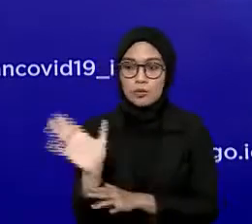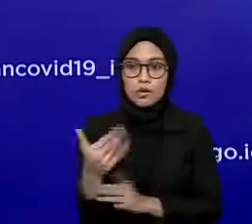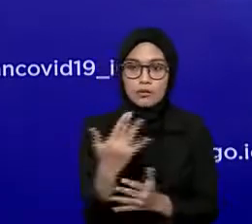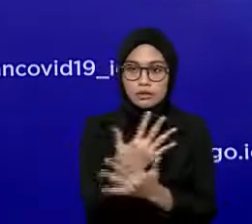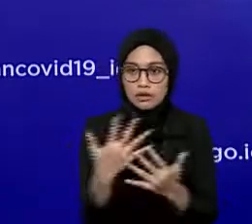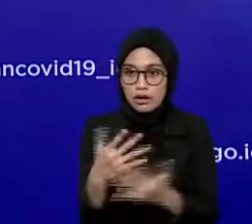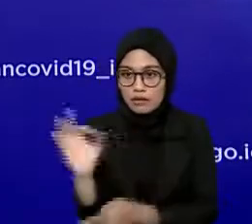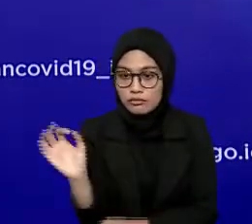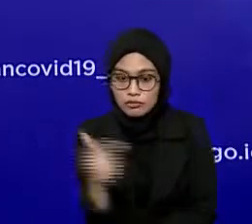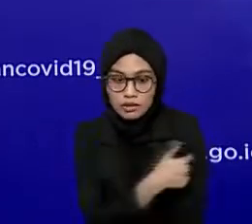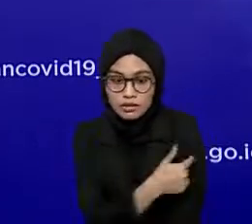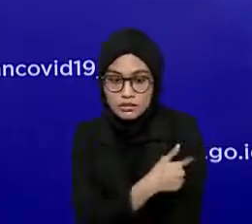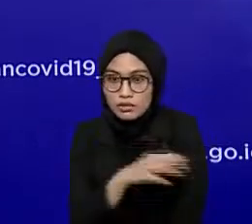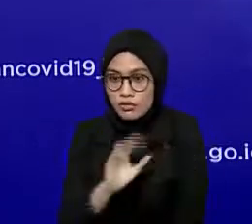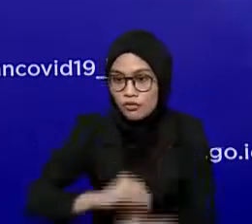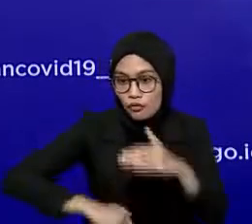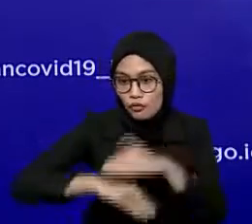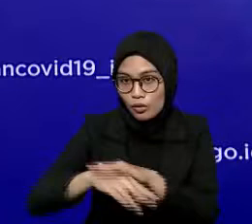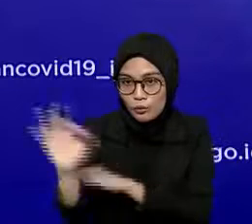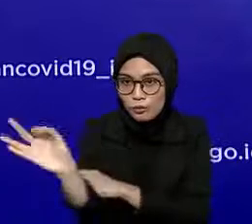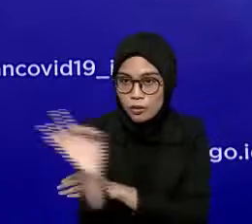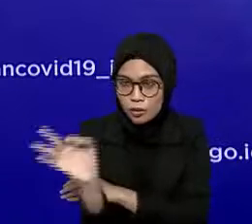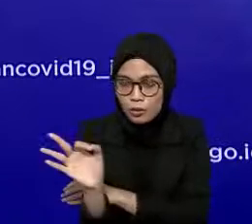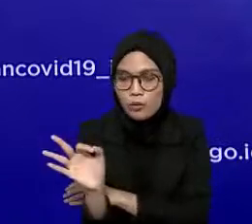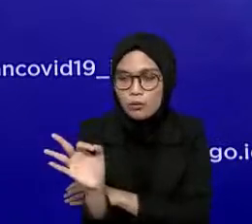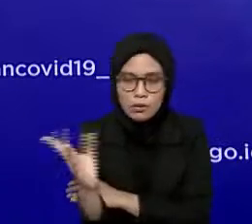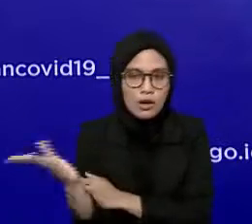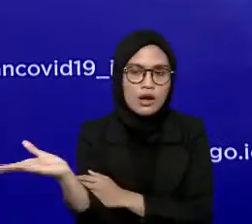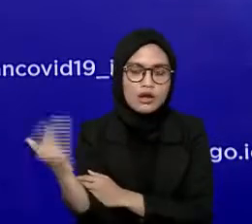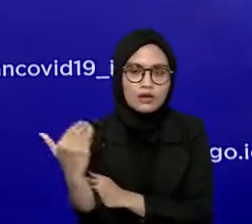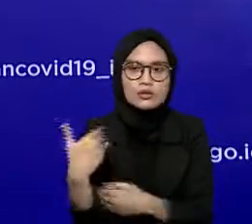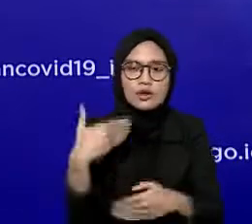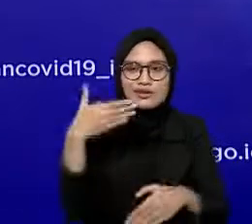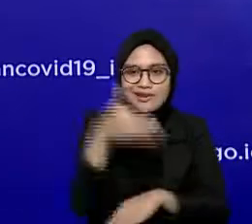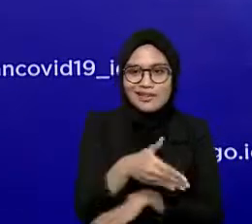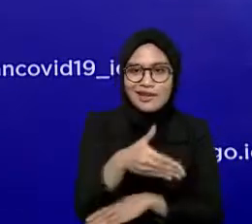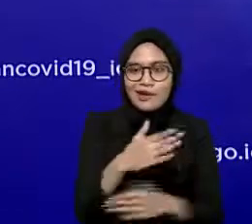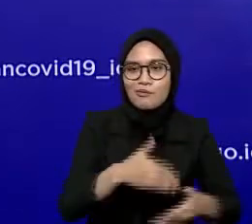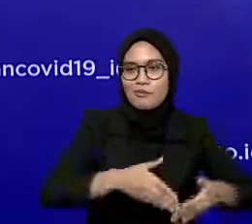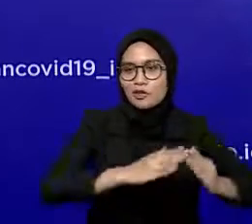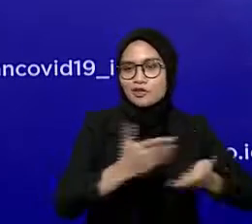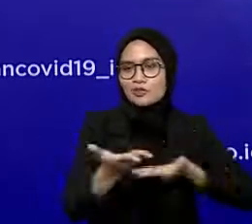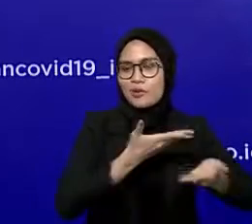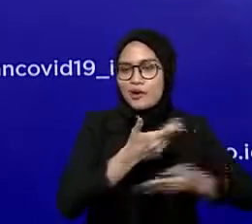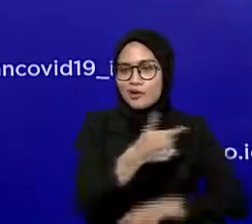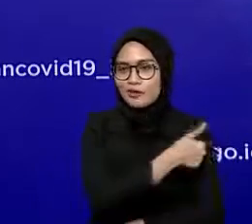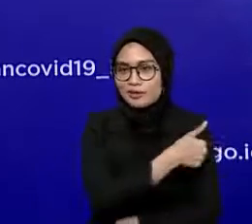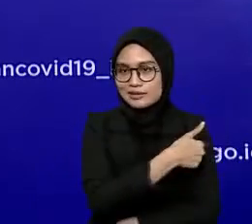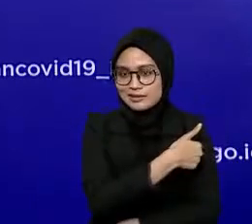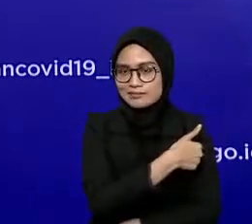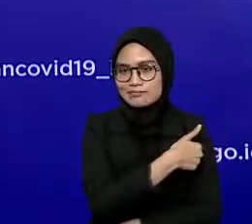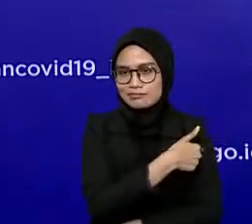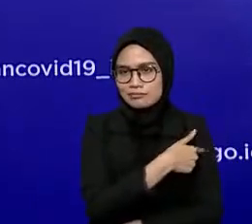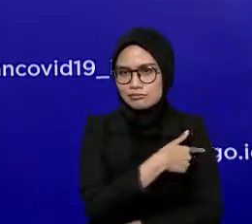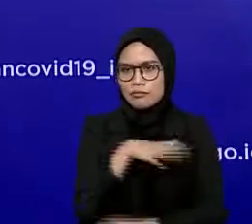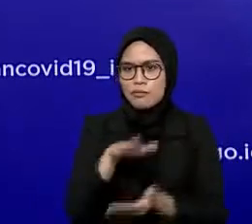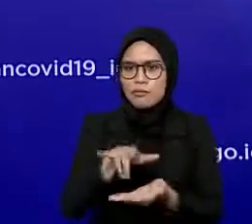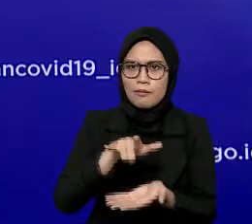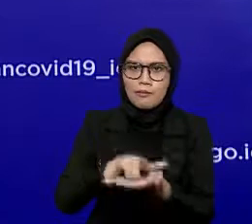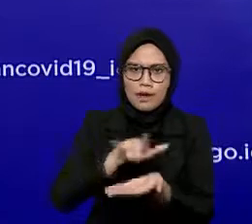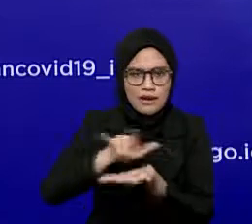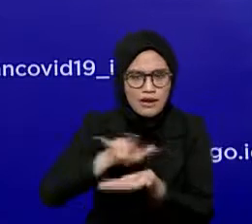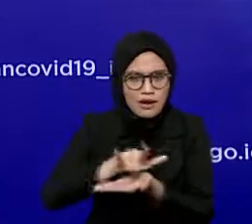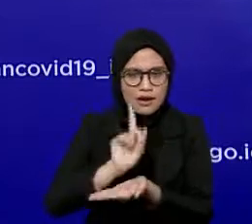yang belum divaksin secara penuh dapat segera mengunjungi pos pelayanan vaksinasi terdekat, termasuk di beberapa bandara dan